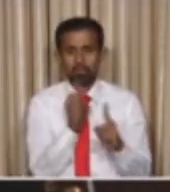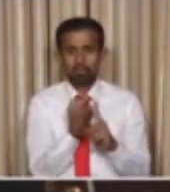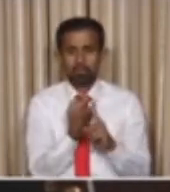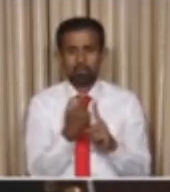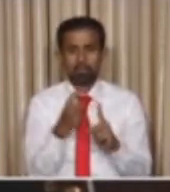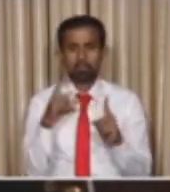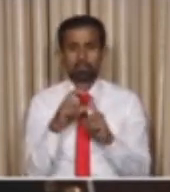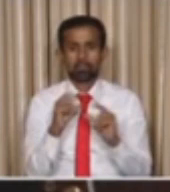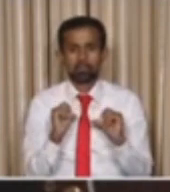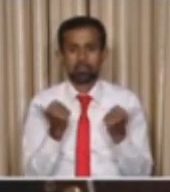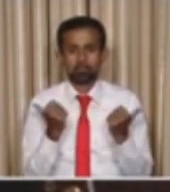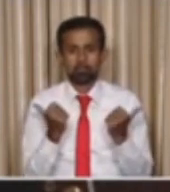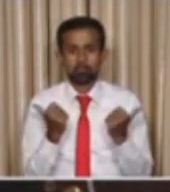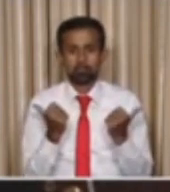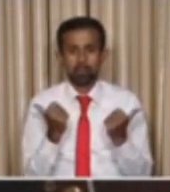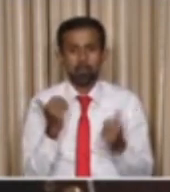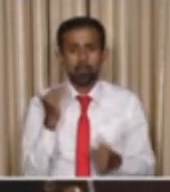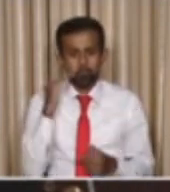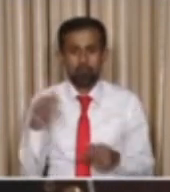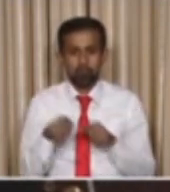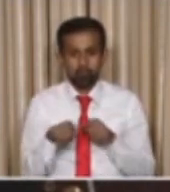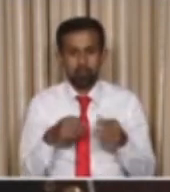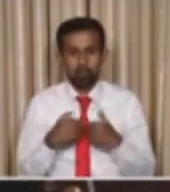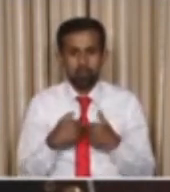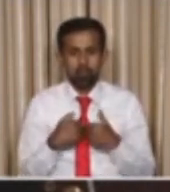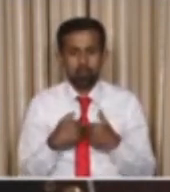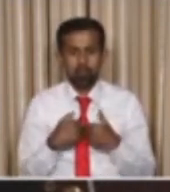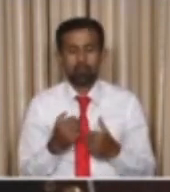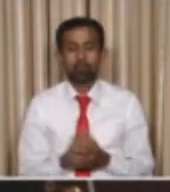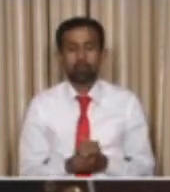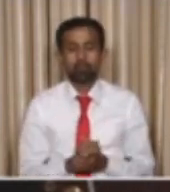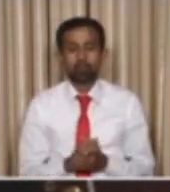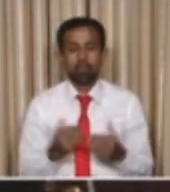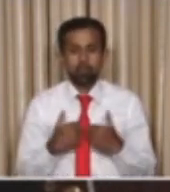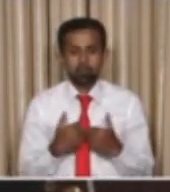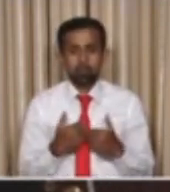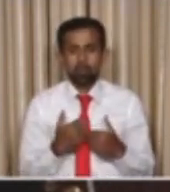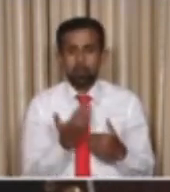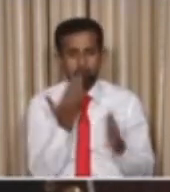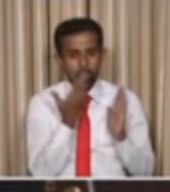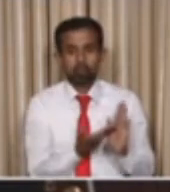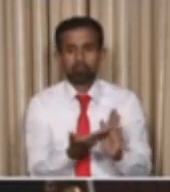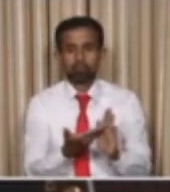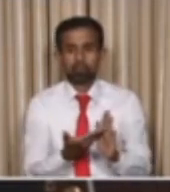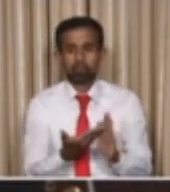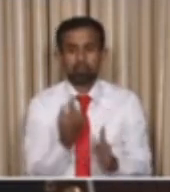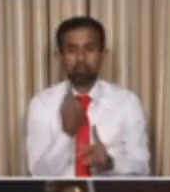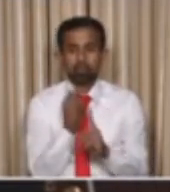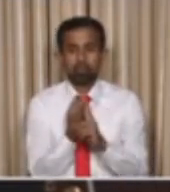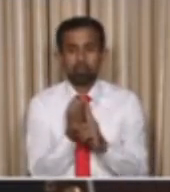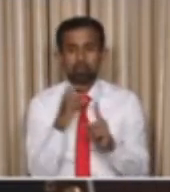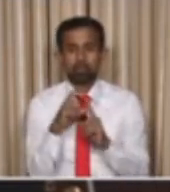වන සාමාන්‍ය පුරවැසියෙක් විදියට ජනතා නියෝජිතයෙක් විදියට අපි පෙන්වලා දුන්නා අපේ මහනුවර දිස්ත්‍රික්කයේ